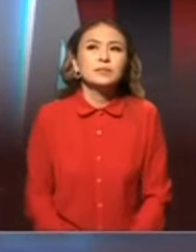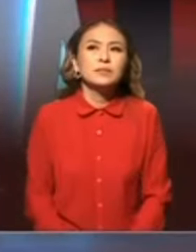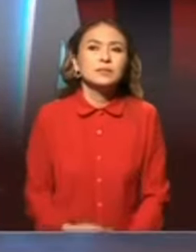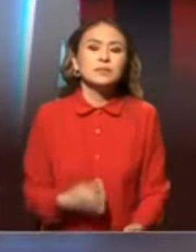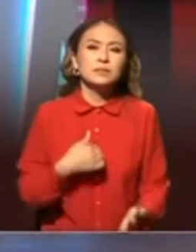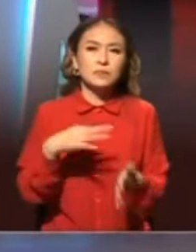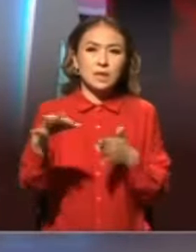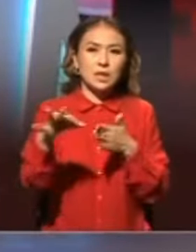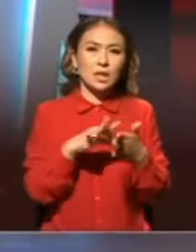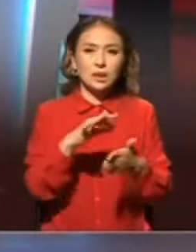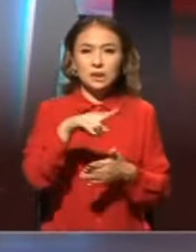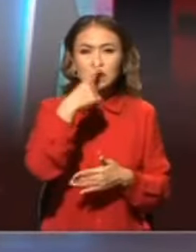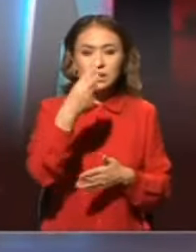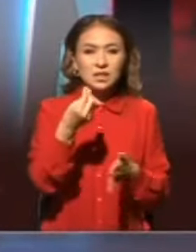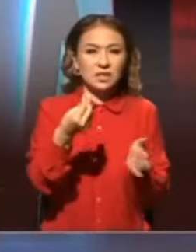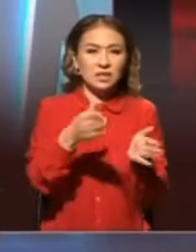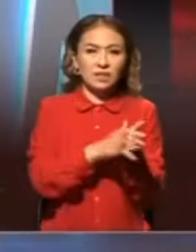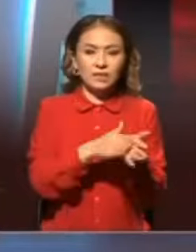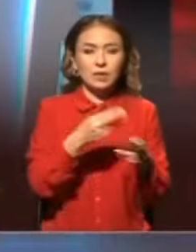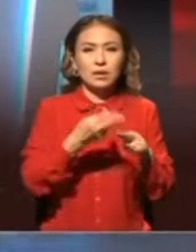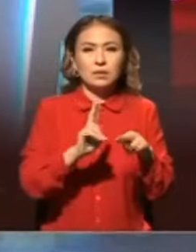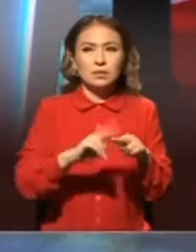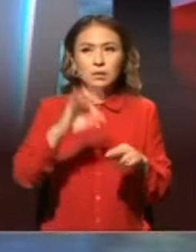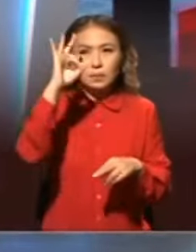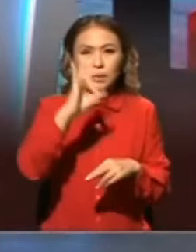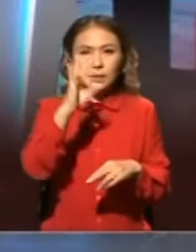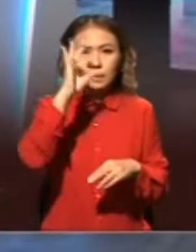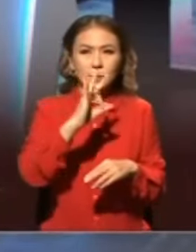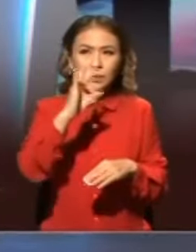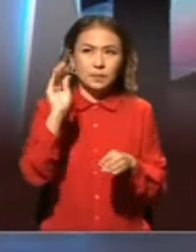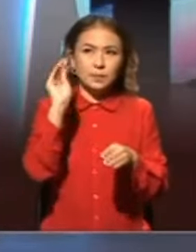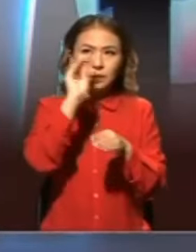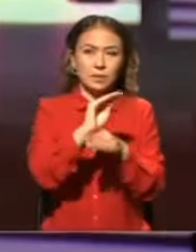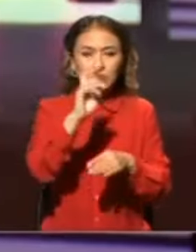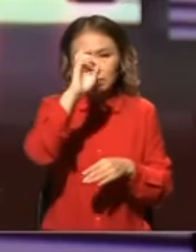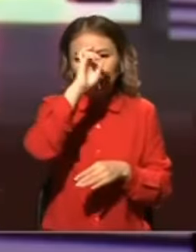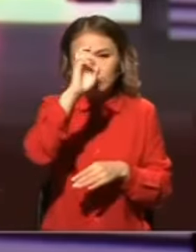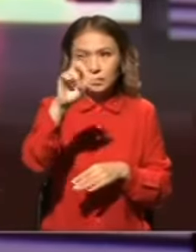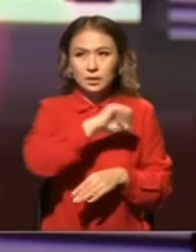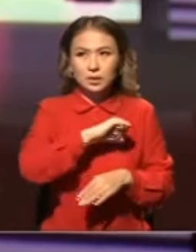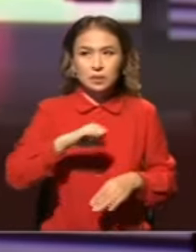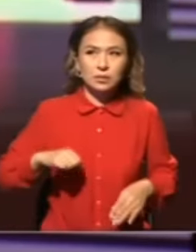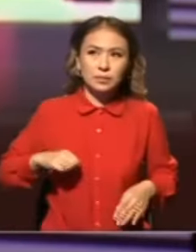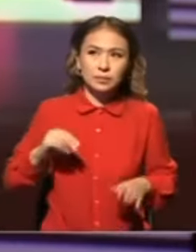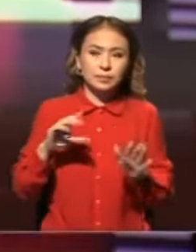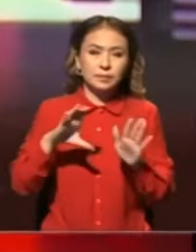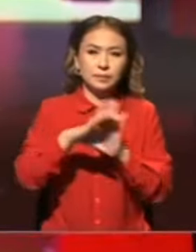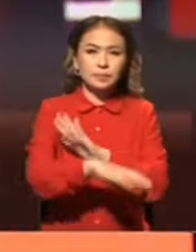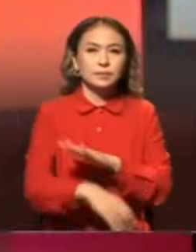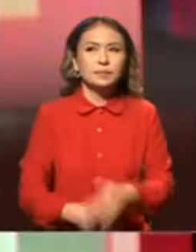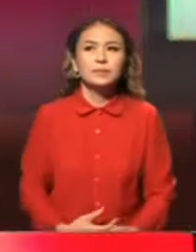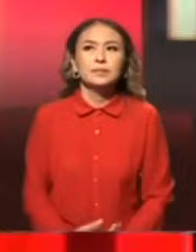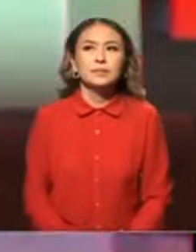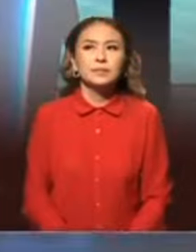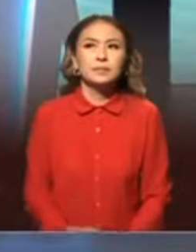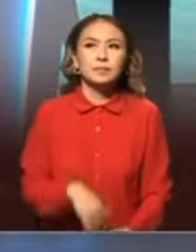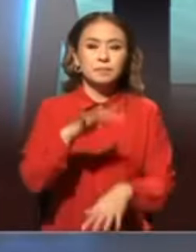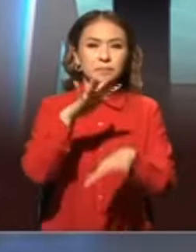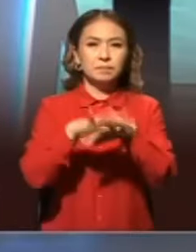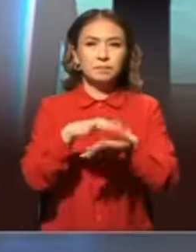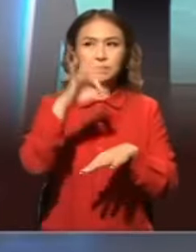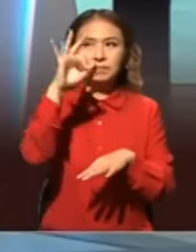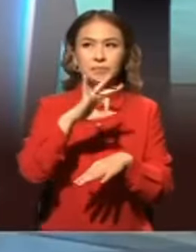бірден ставкасы, мөлшерлемесі, үстемесі ол мемлекет тарапынан субсидияланады. Олжас, банктің